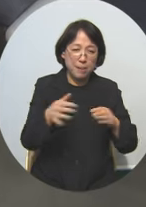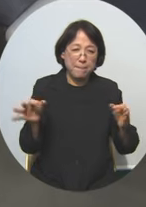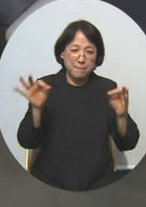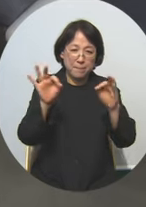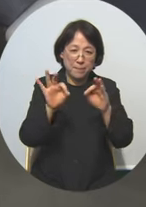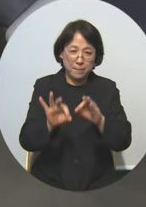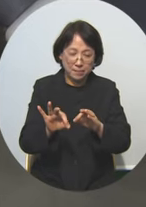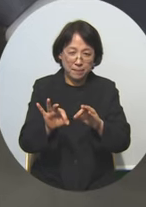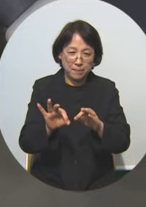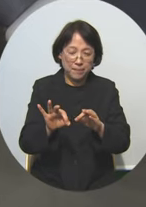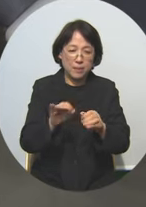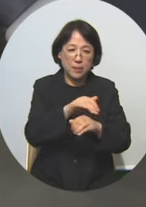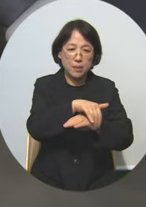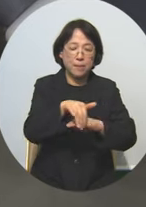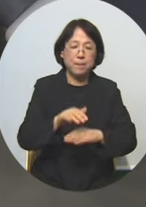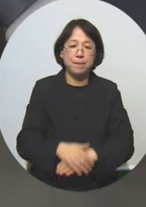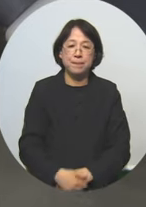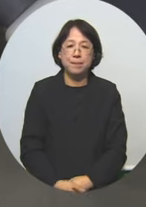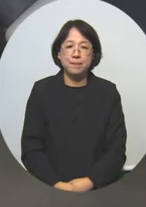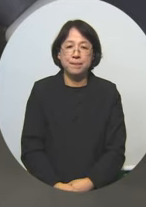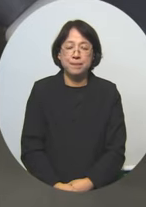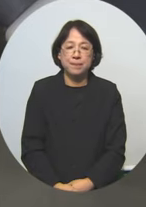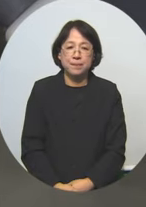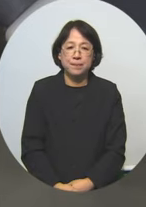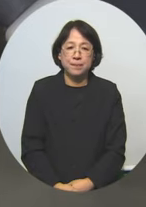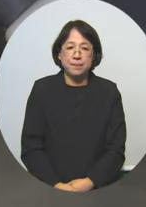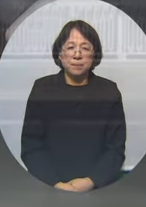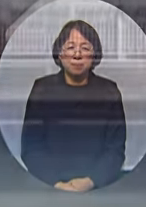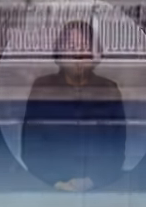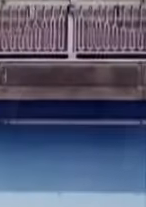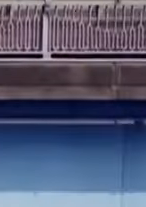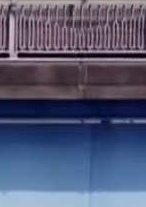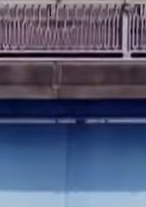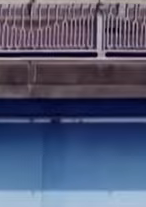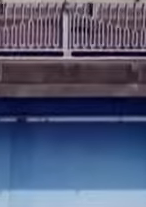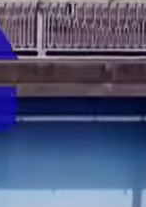했습니다. KTV 김경호입니다.